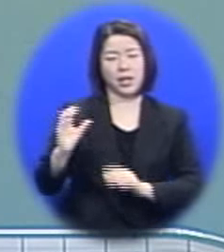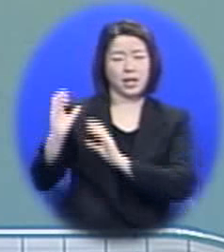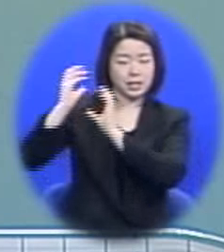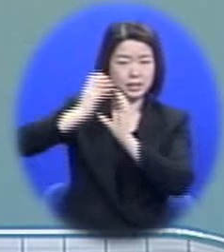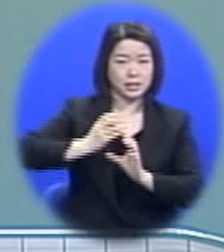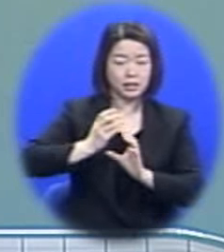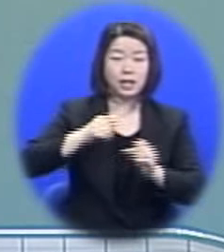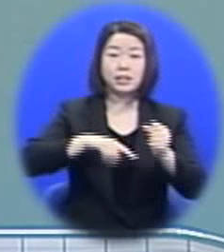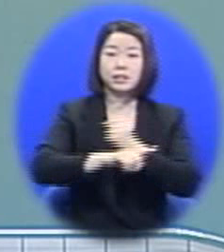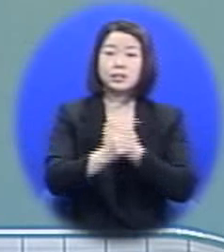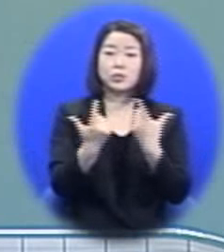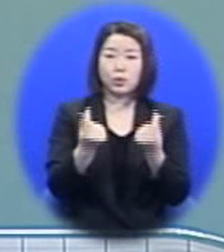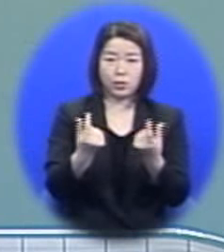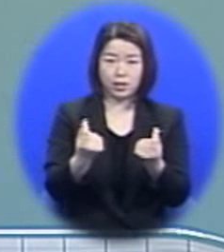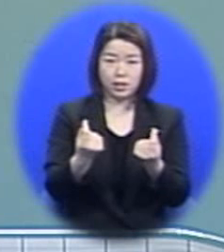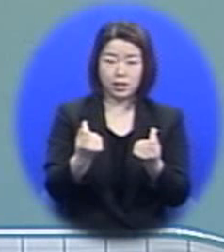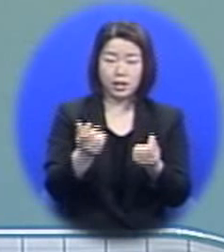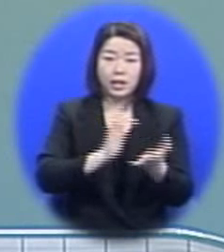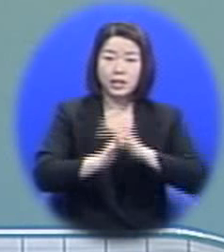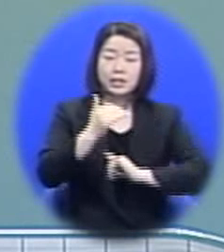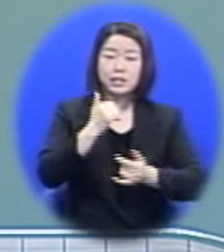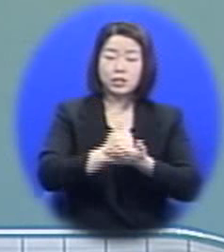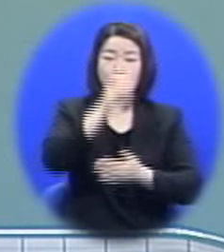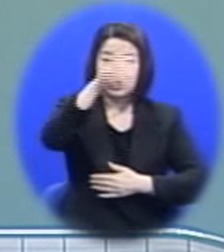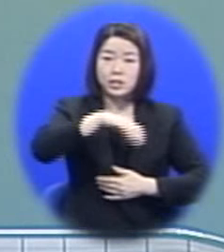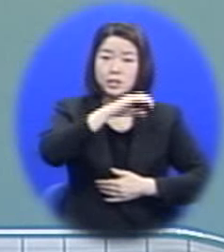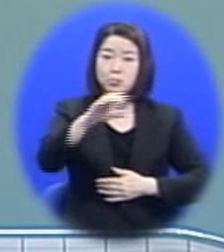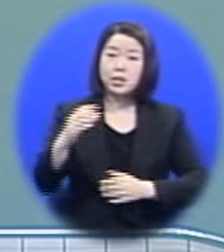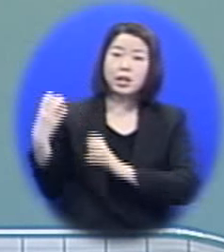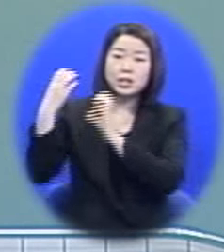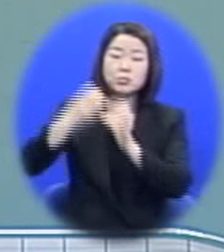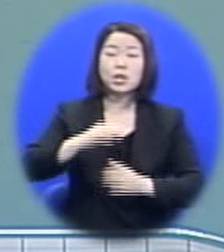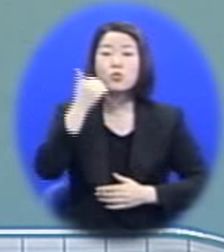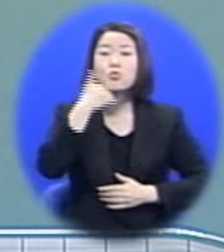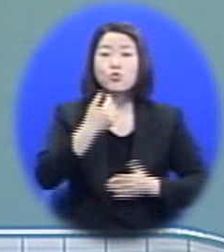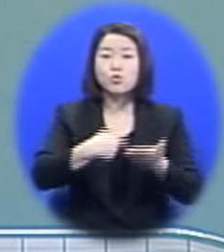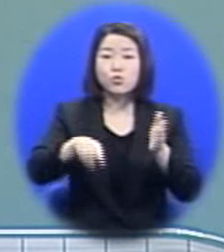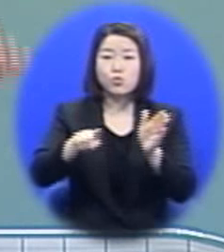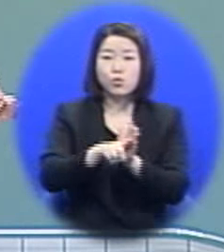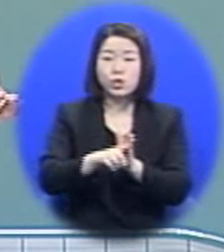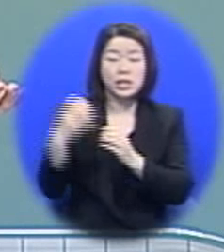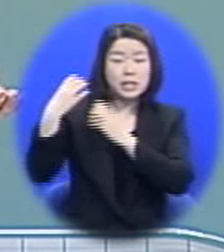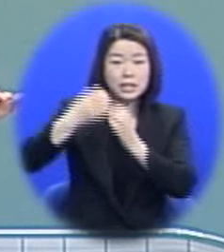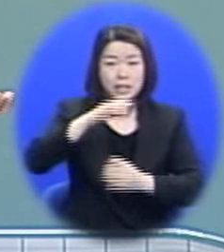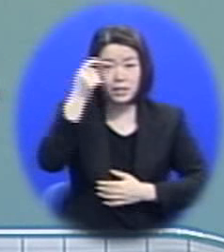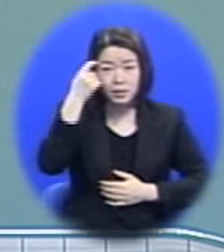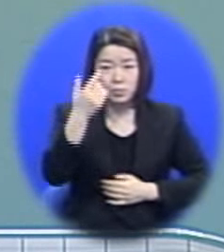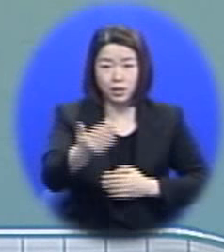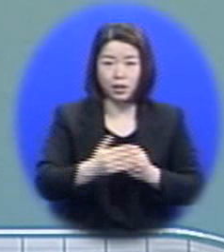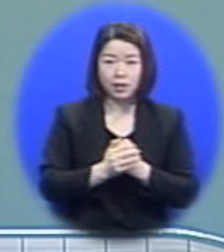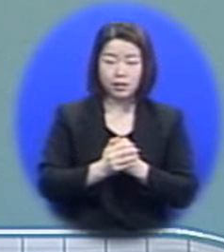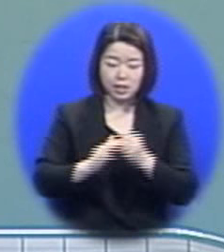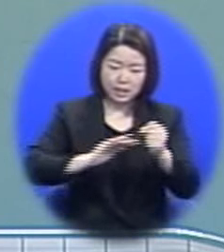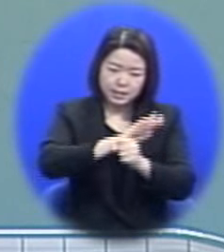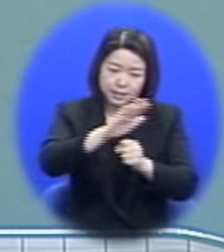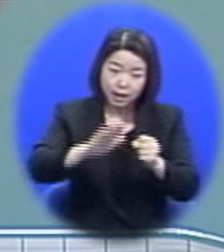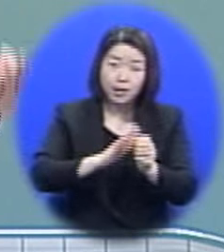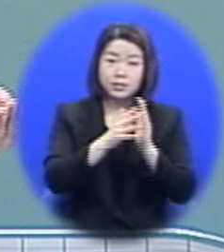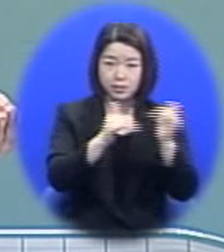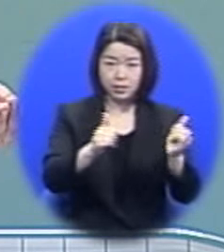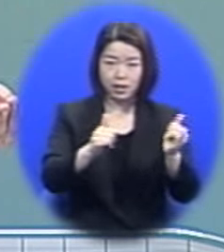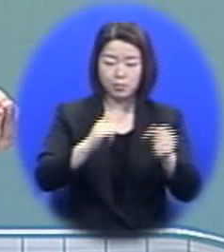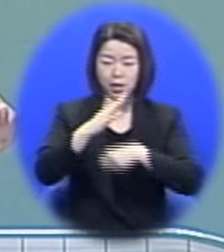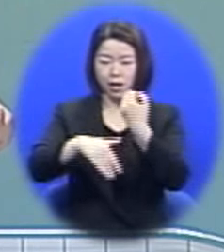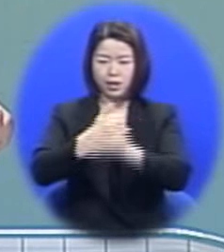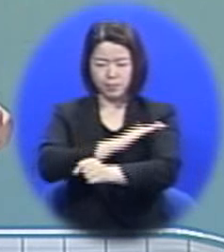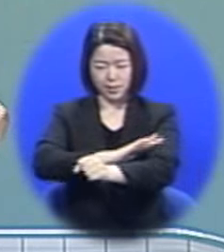뜻입니다. 예수님께서 십자가를 누구를 위해 지셨을까요? 사랑스러운 사람, 하나님 잘